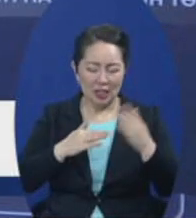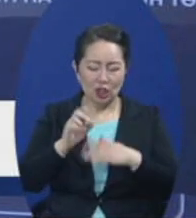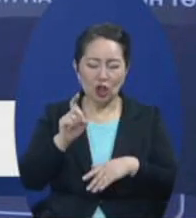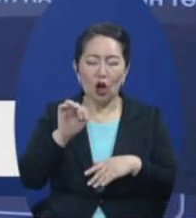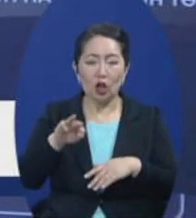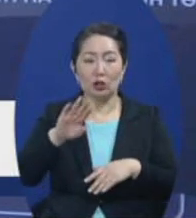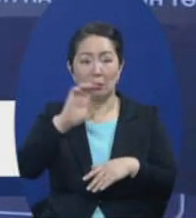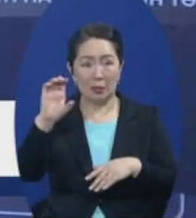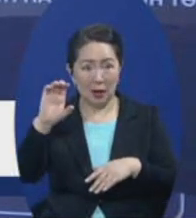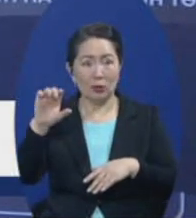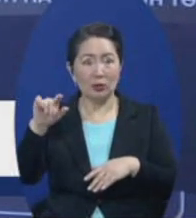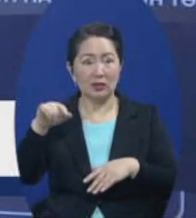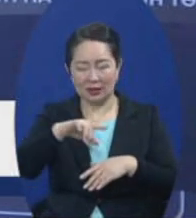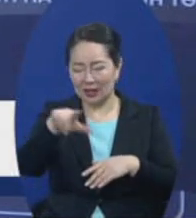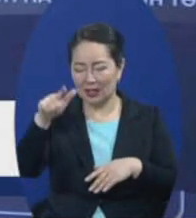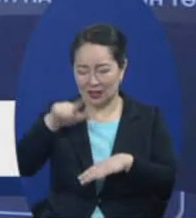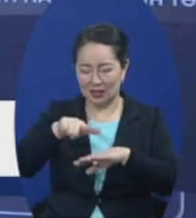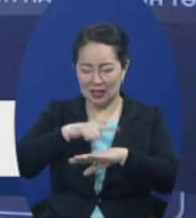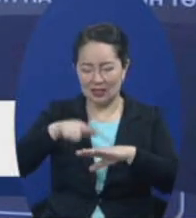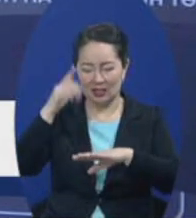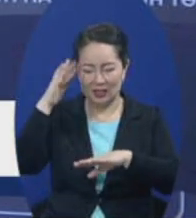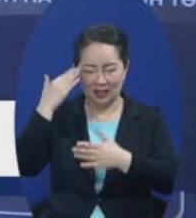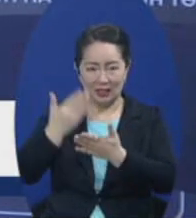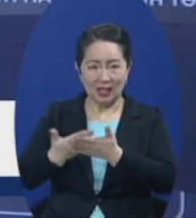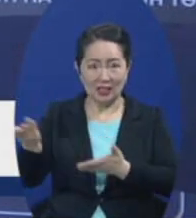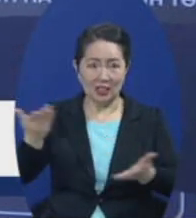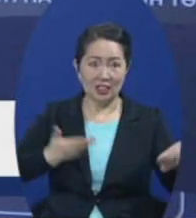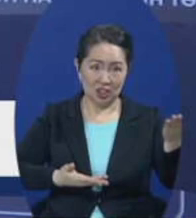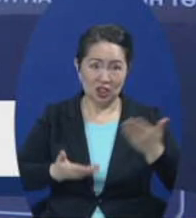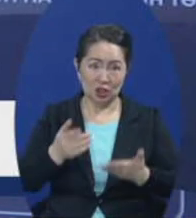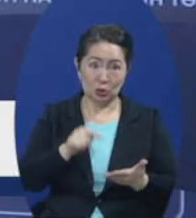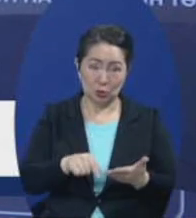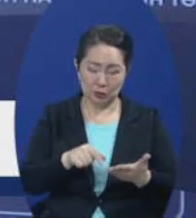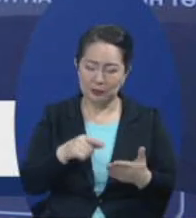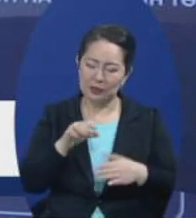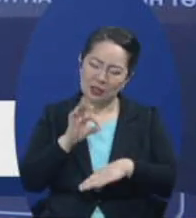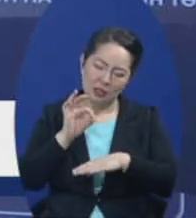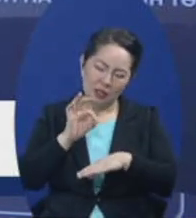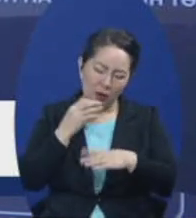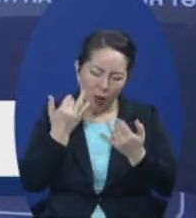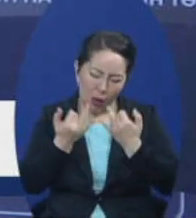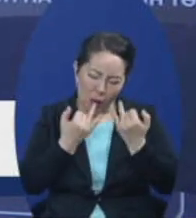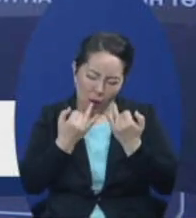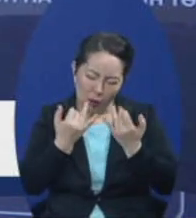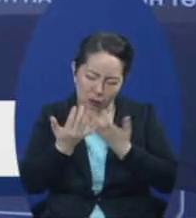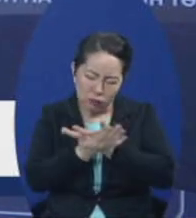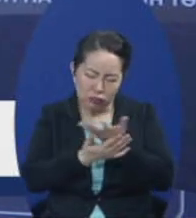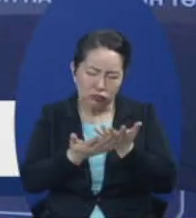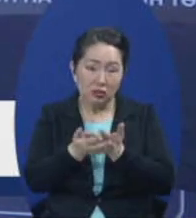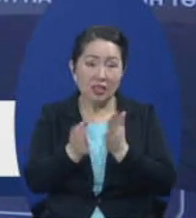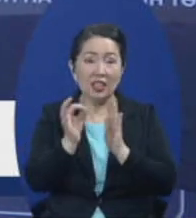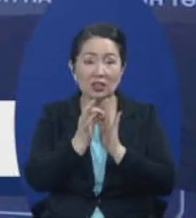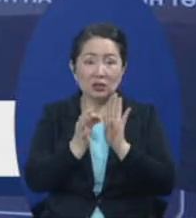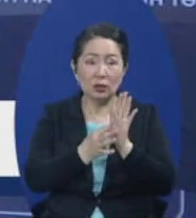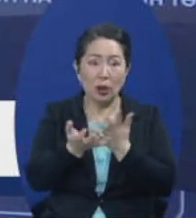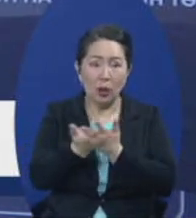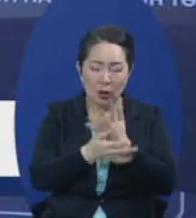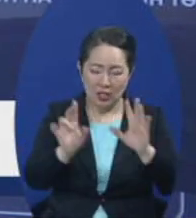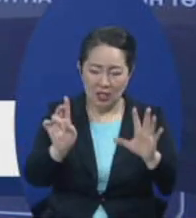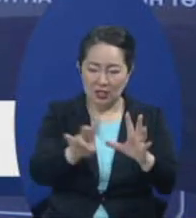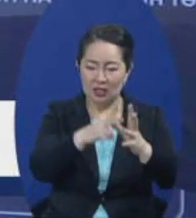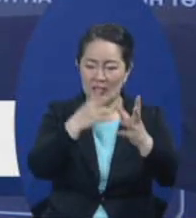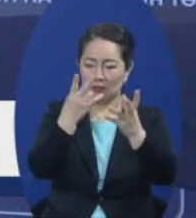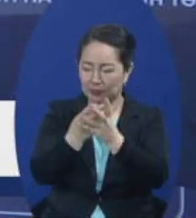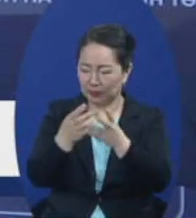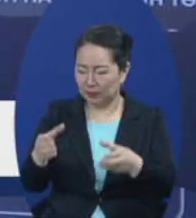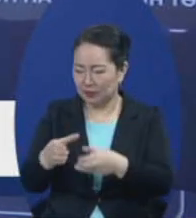ирсэн ийм санал байна. За тэгээ энэ хилцүүлгүүдийн дараа бид одоо нийт саналуудыг нэгтгэж ажлын дэд хэсгүүд ажиллаад